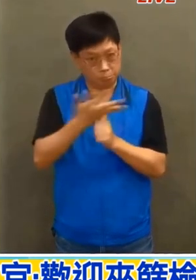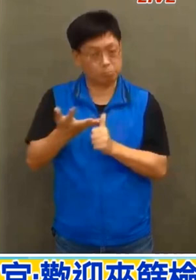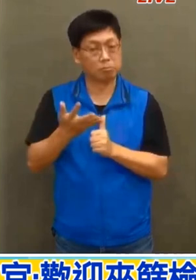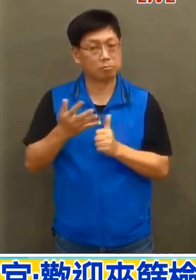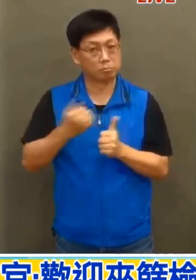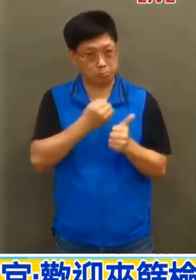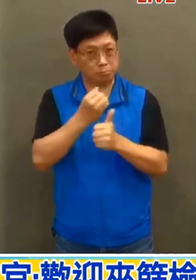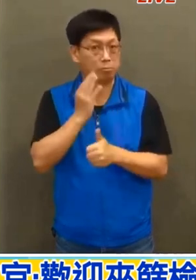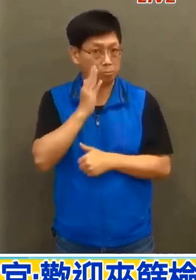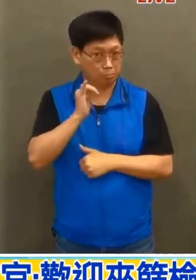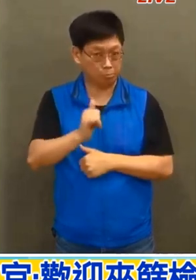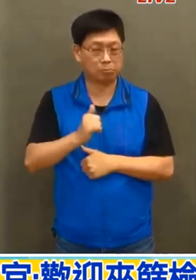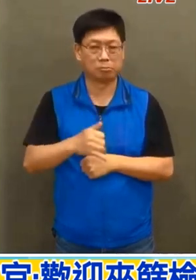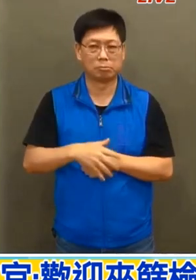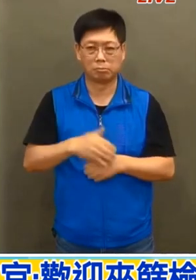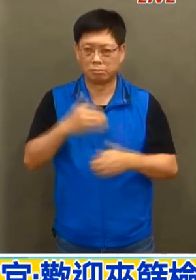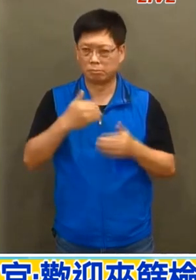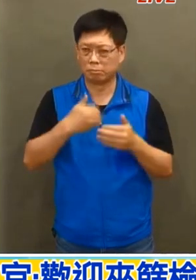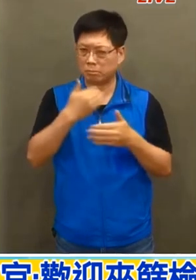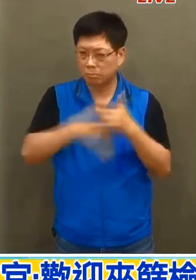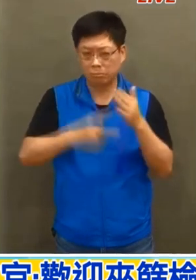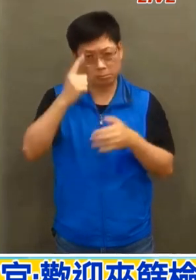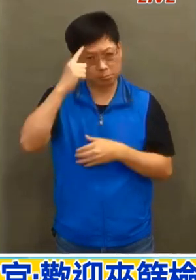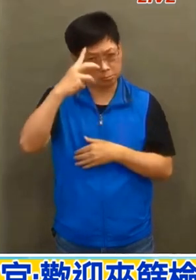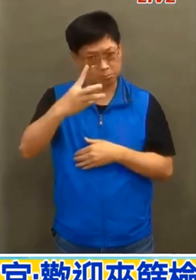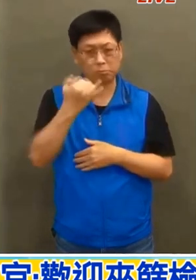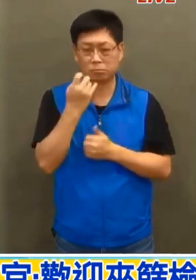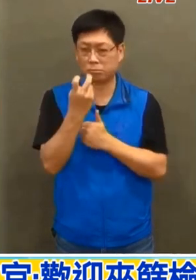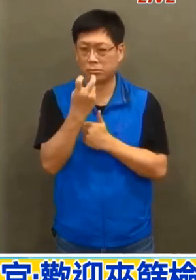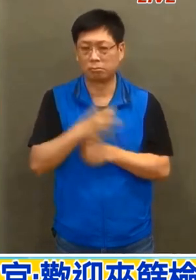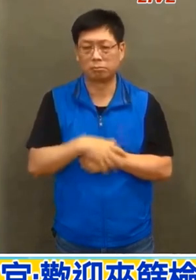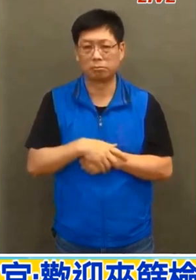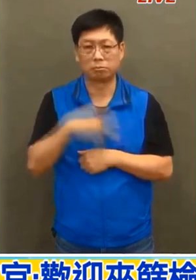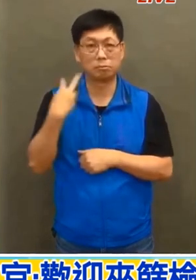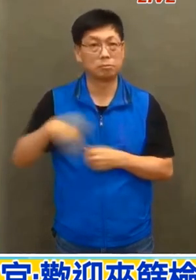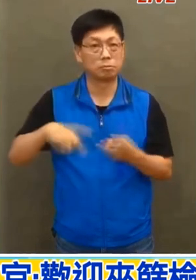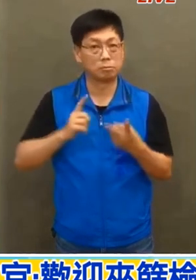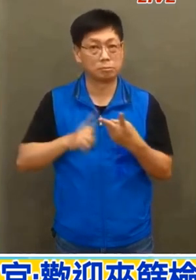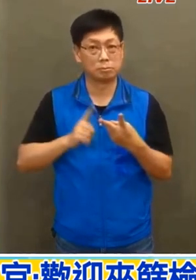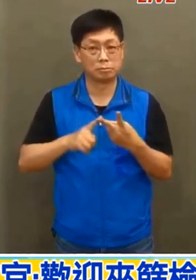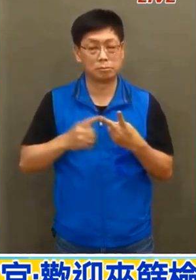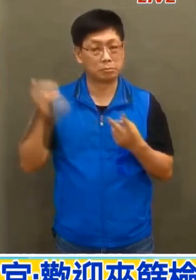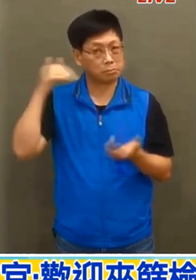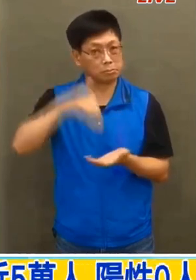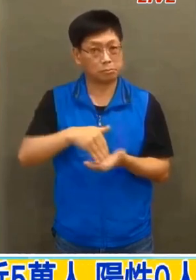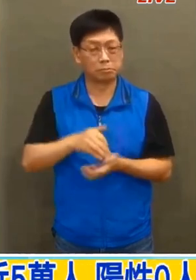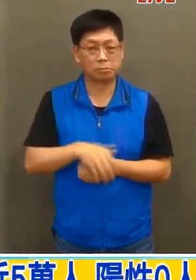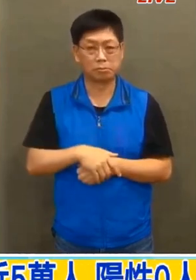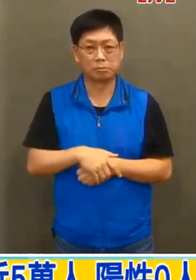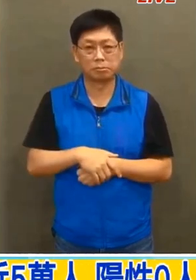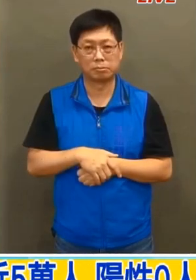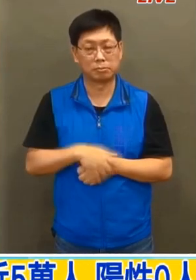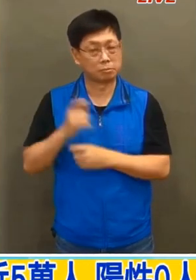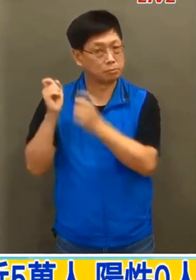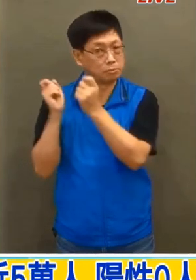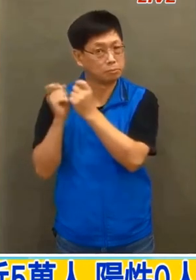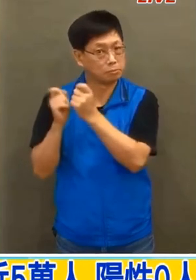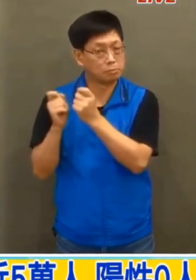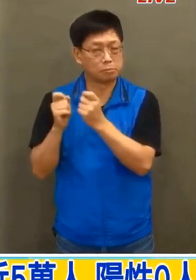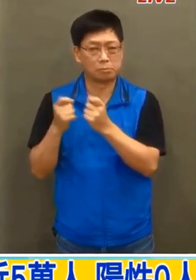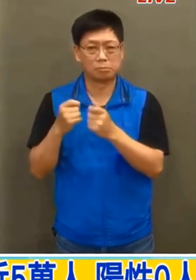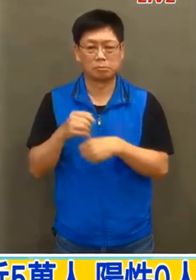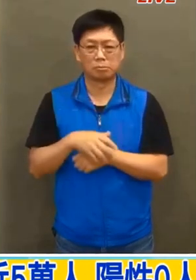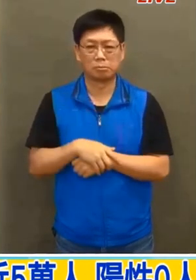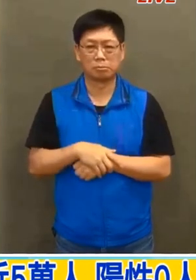定，还有几天的观察期间，更重要的到底我们这一段时间里